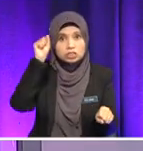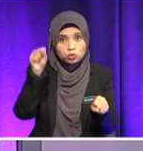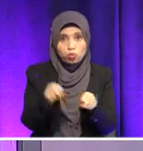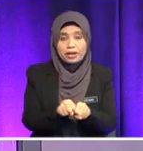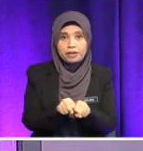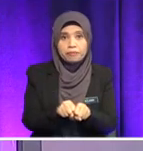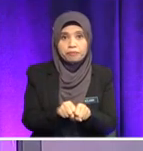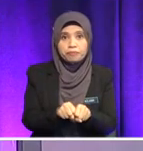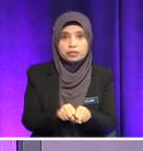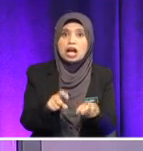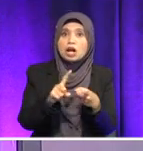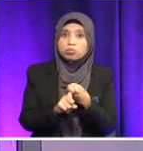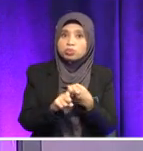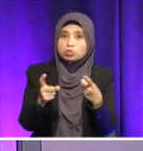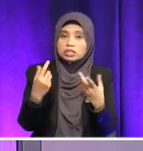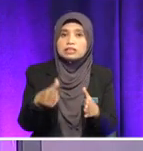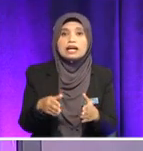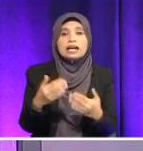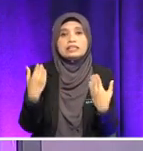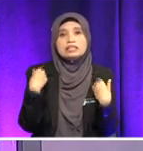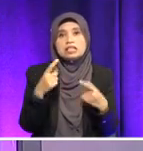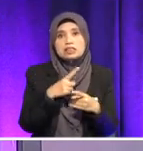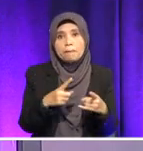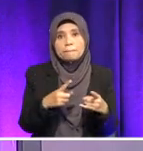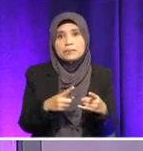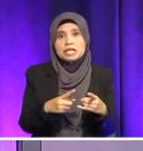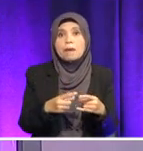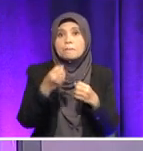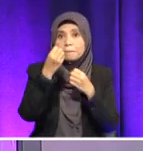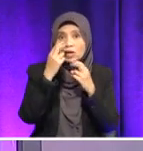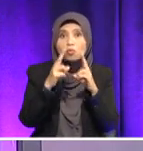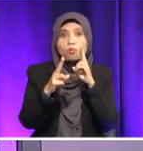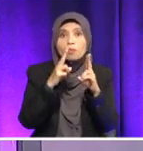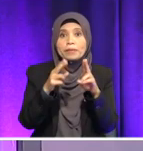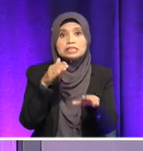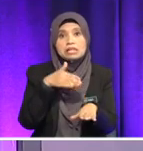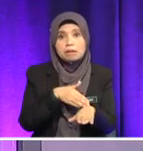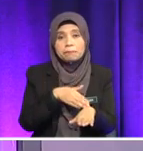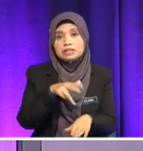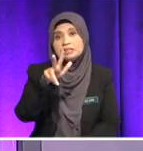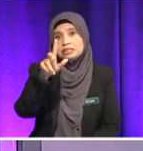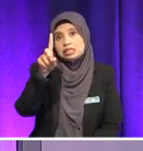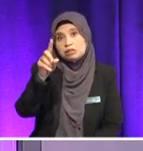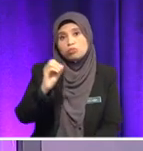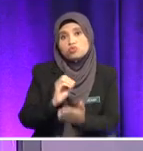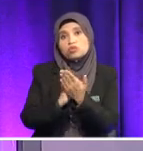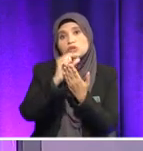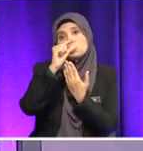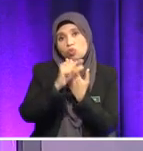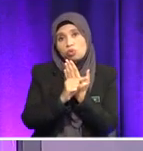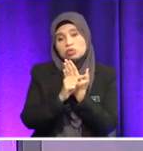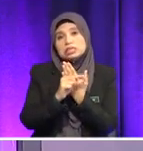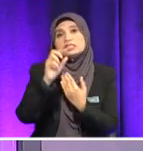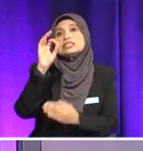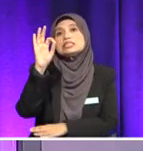tema keputusannya Pada 31 Agus dan satu perkara yang jagona murid di atas kalian maupun murid yang di rumah